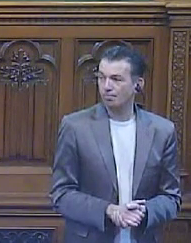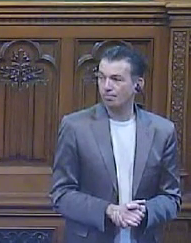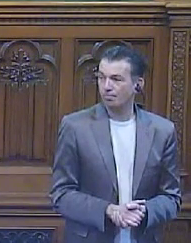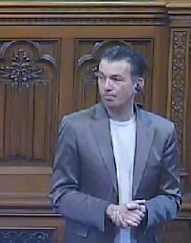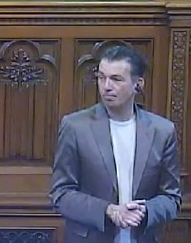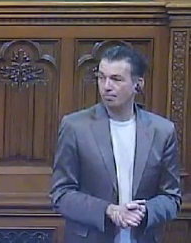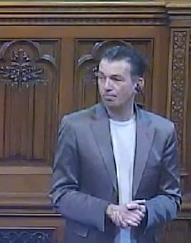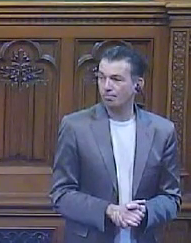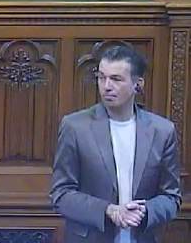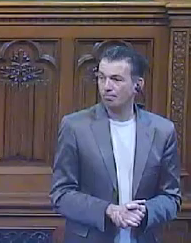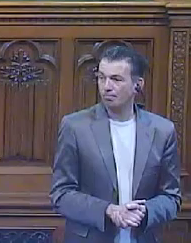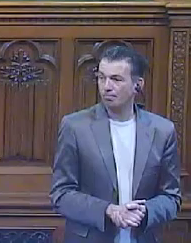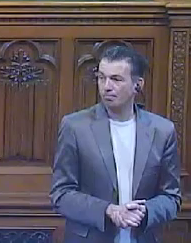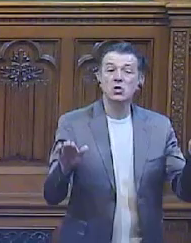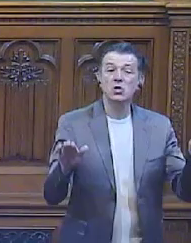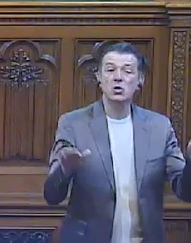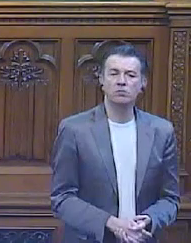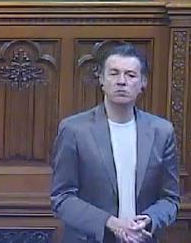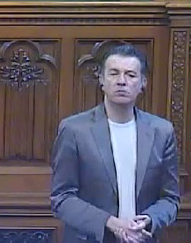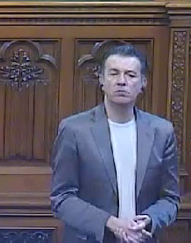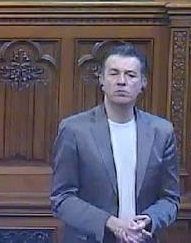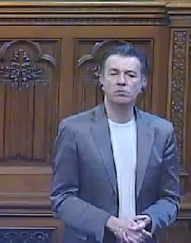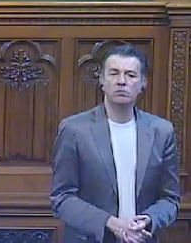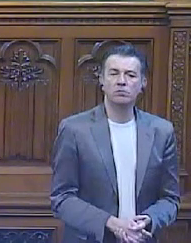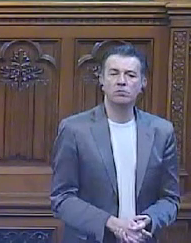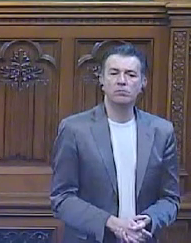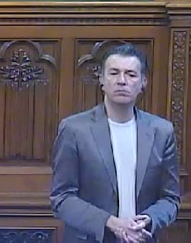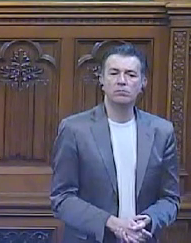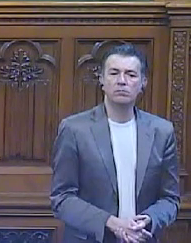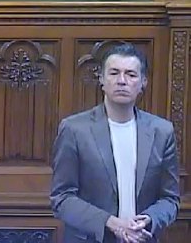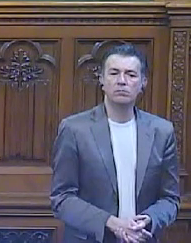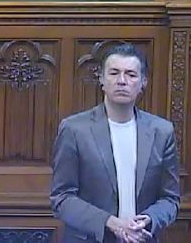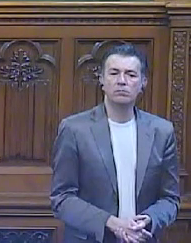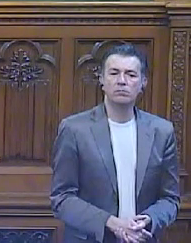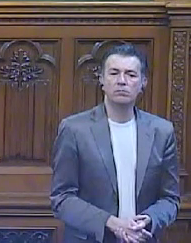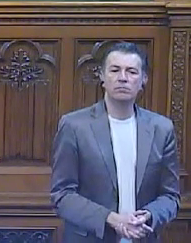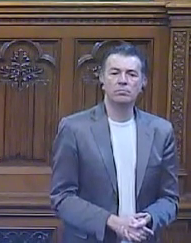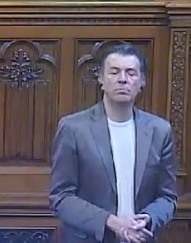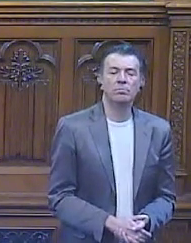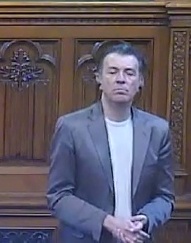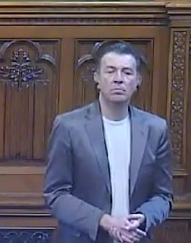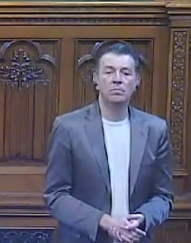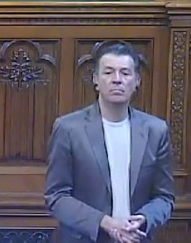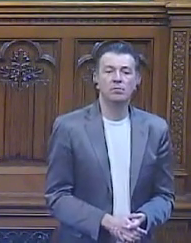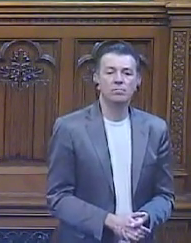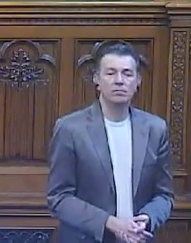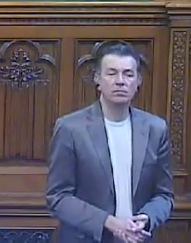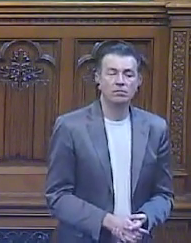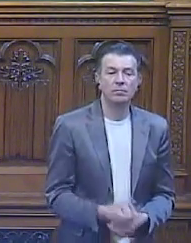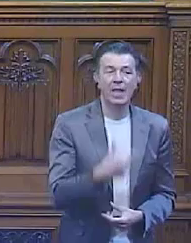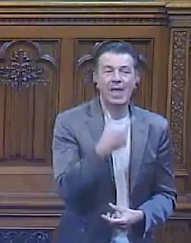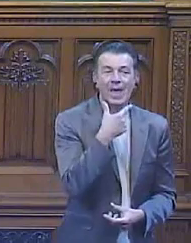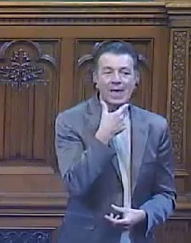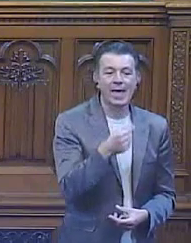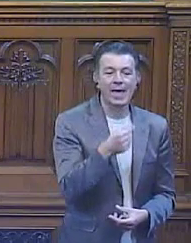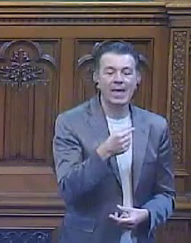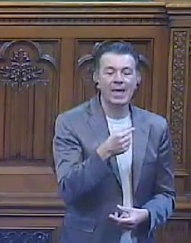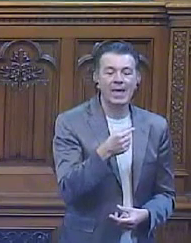Asyl, meine sehr geehrten Damen und Herren, ist ein Menschenrecht. In der Genfer